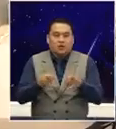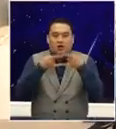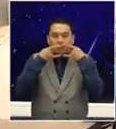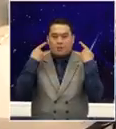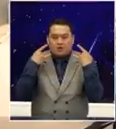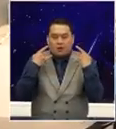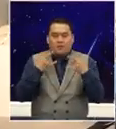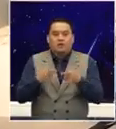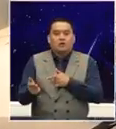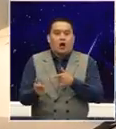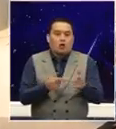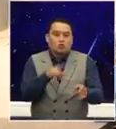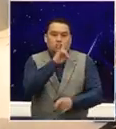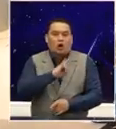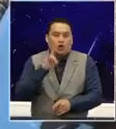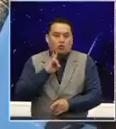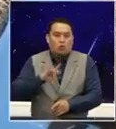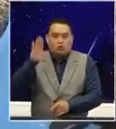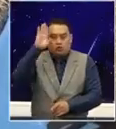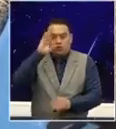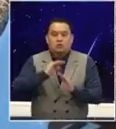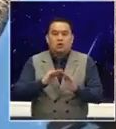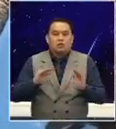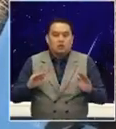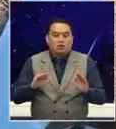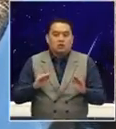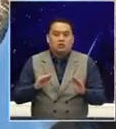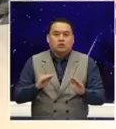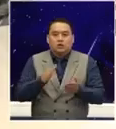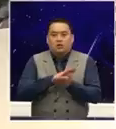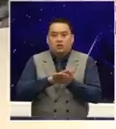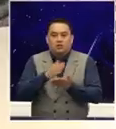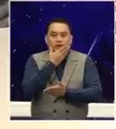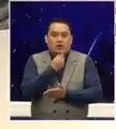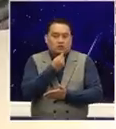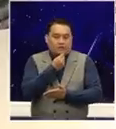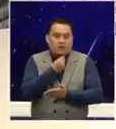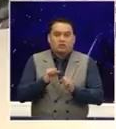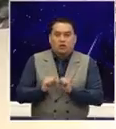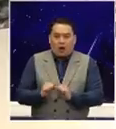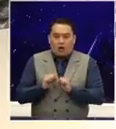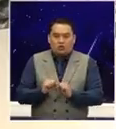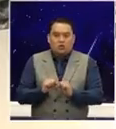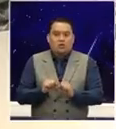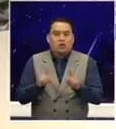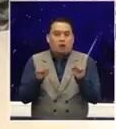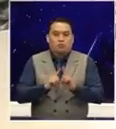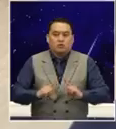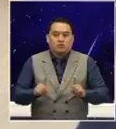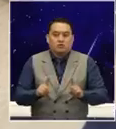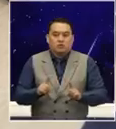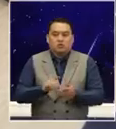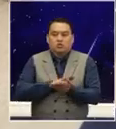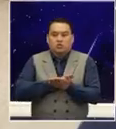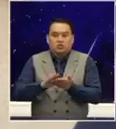Они изготавливают маски для женщин, мужчин и детей. Не забыта и эстетическая сторона вопроса. Защитные маски отличаются оригинальностью,